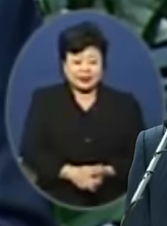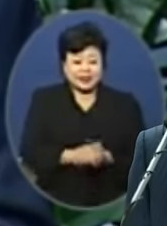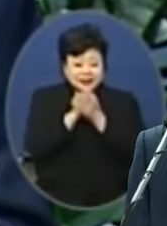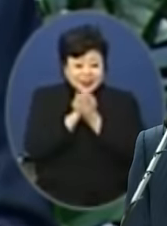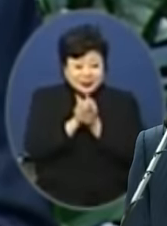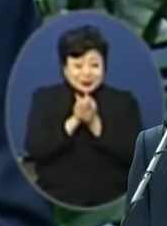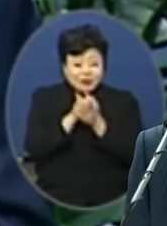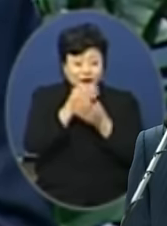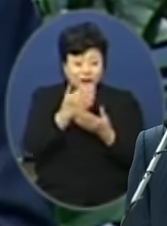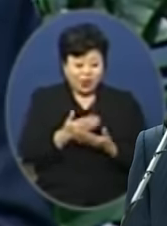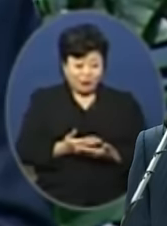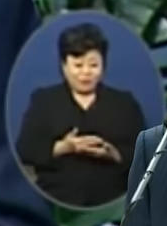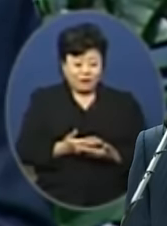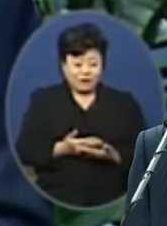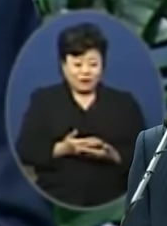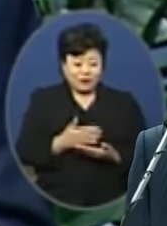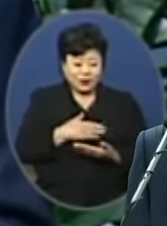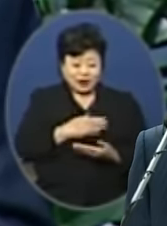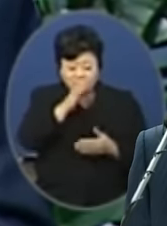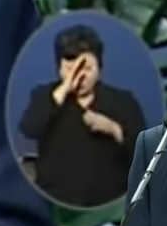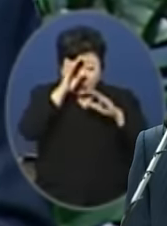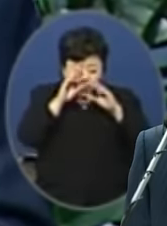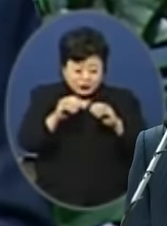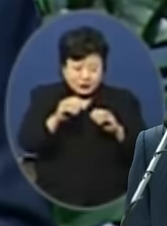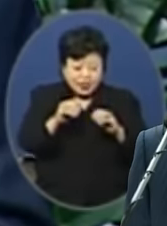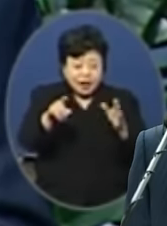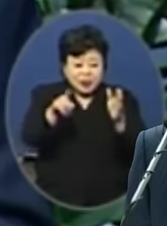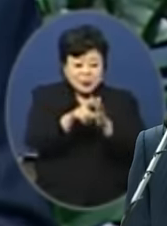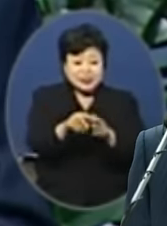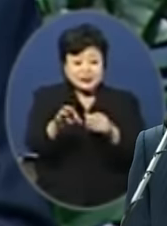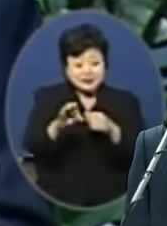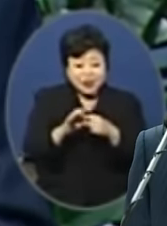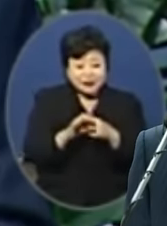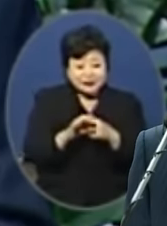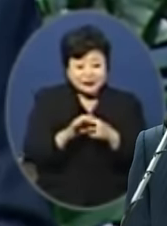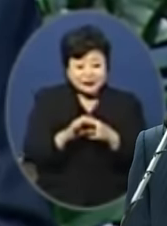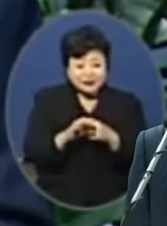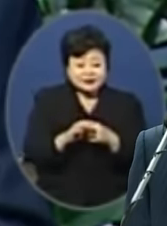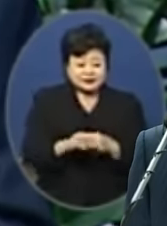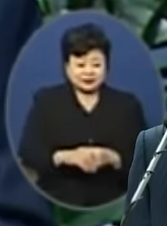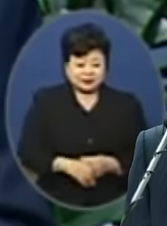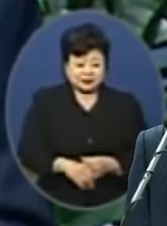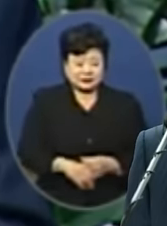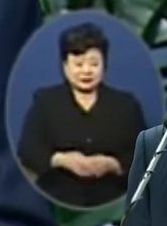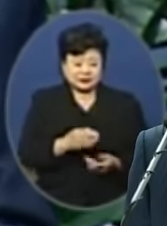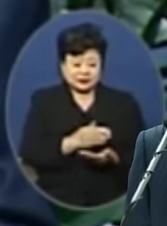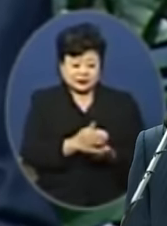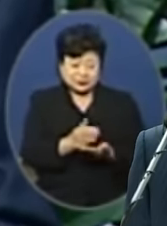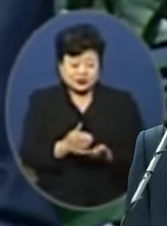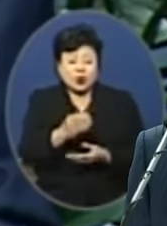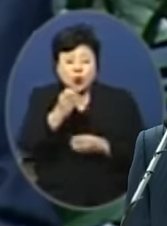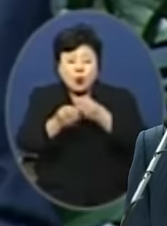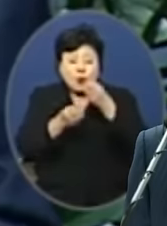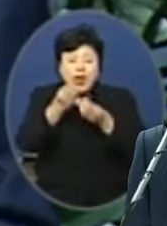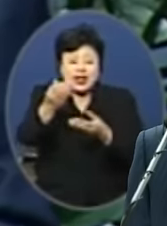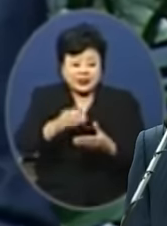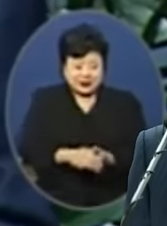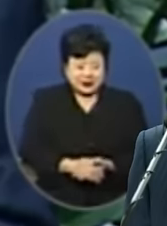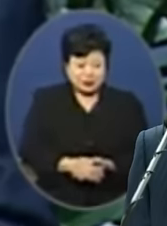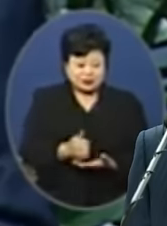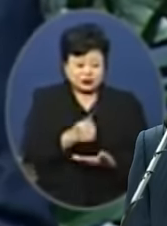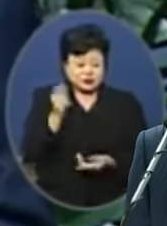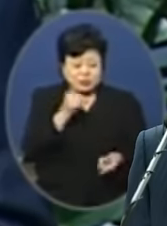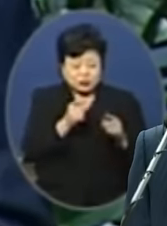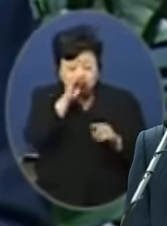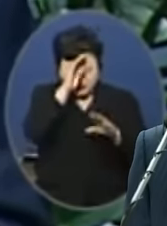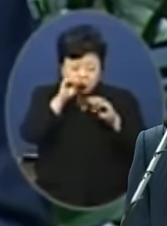기도를 받고 내가 나았다고 믿었으면 시시각각으로 그것을 고백해야 되는 것입니다. 제가 채찍에